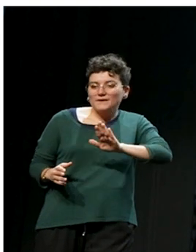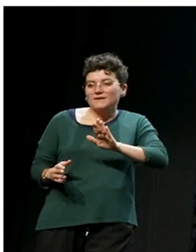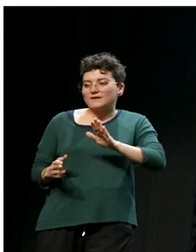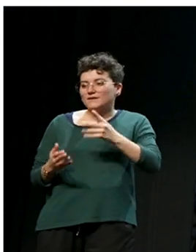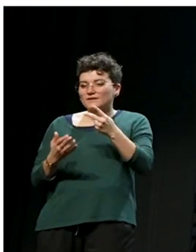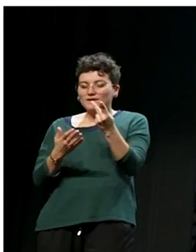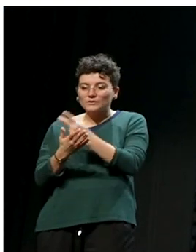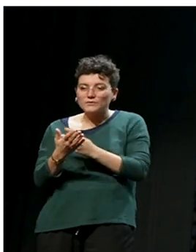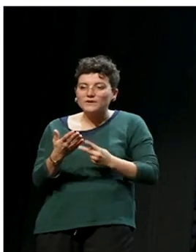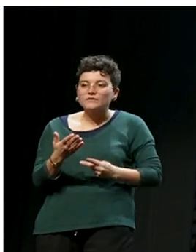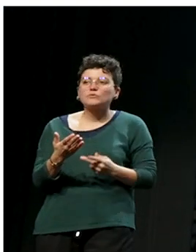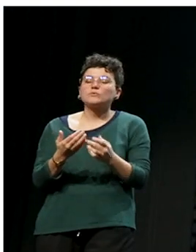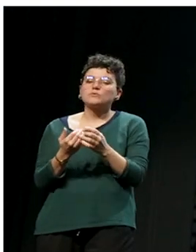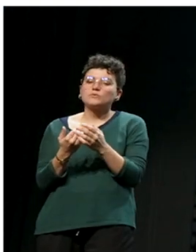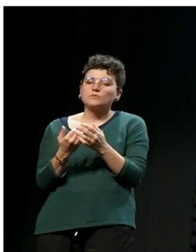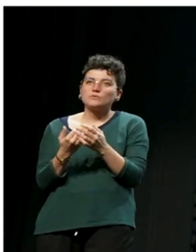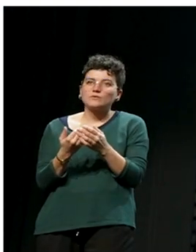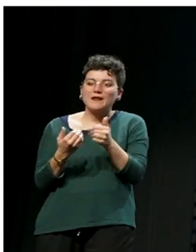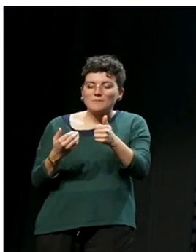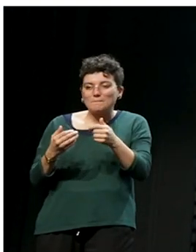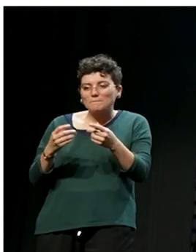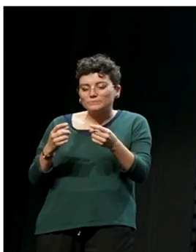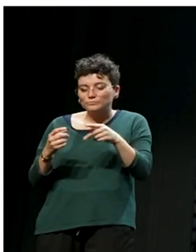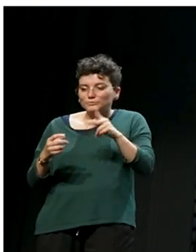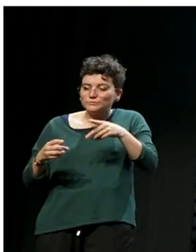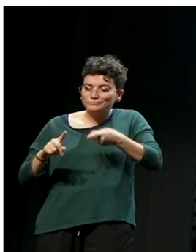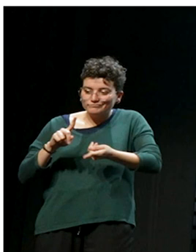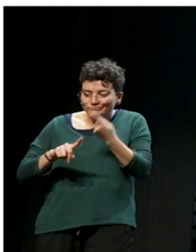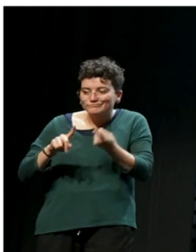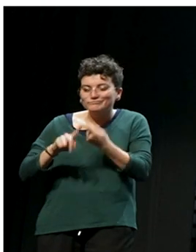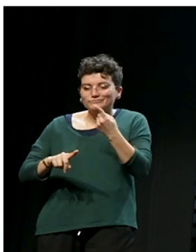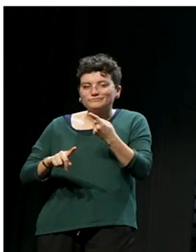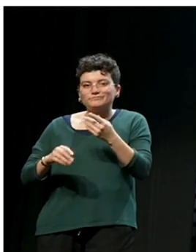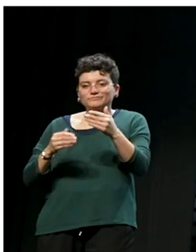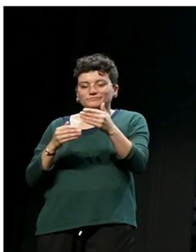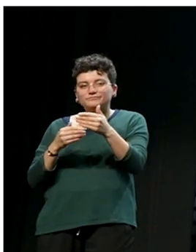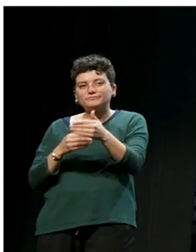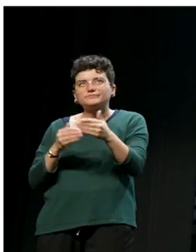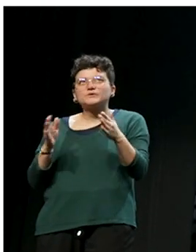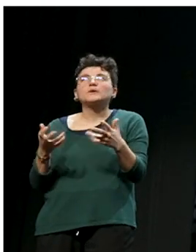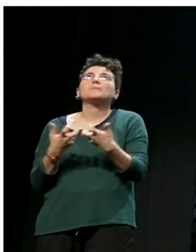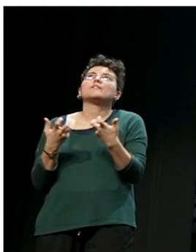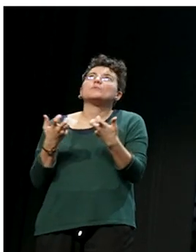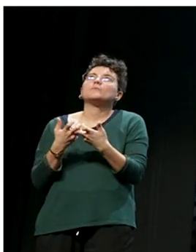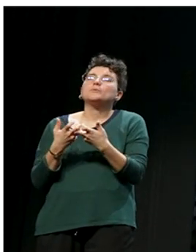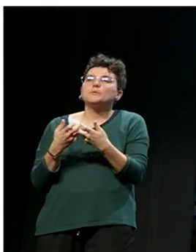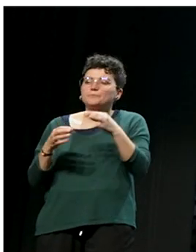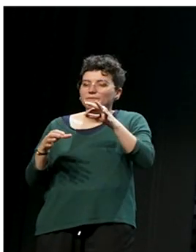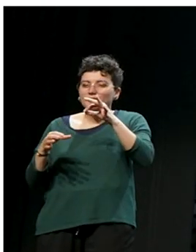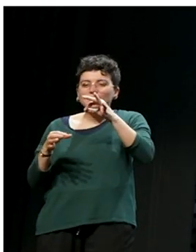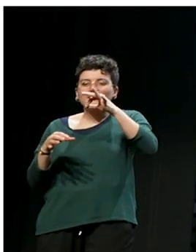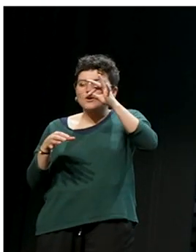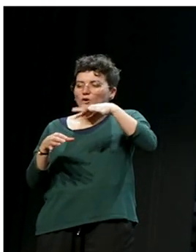à spécialiser sur un style. Alors, peut-être pas sur un style, mais sur une catégorie plutôt, tu vois, là, je pense à de la cali ou